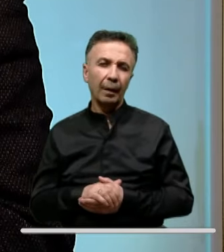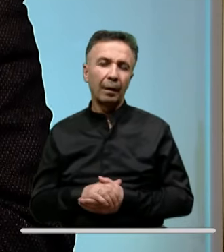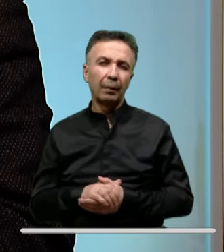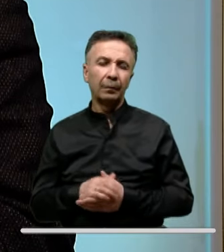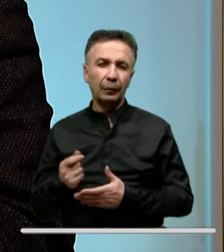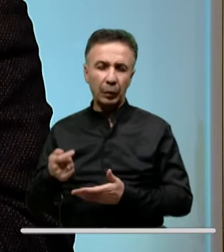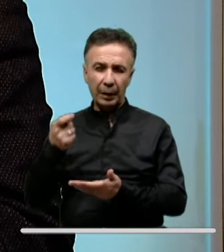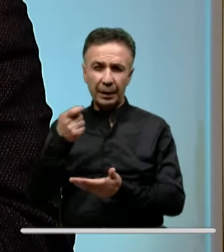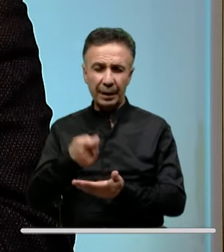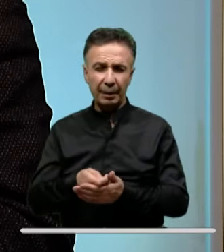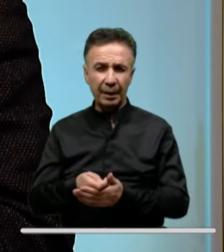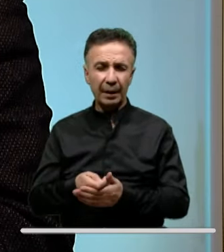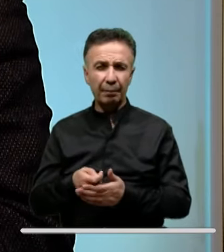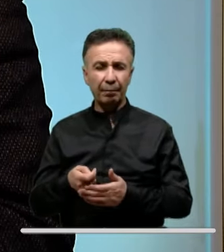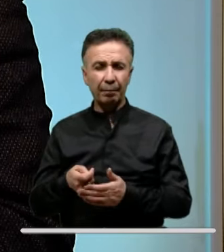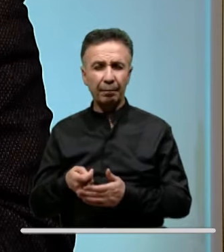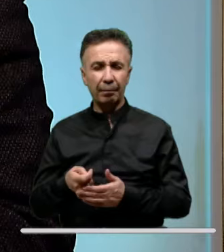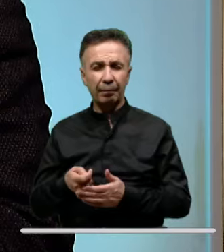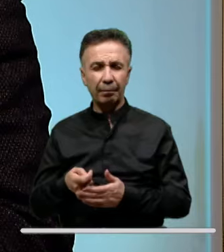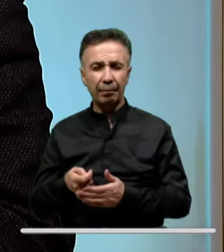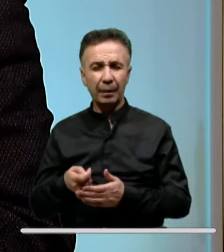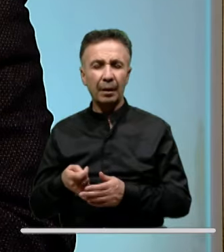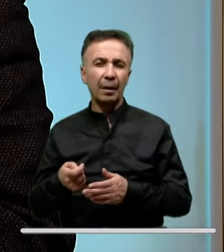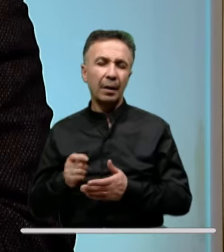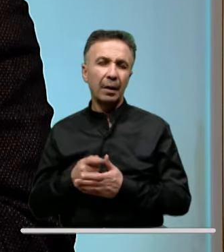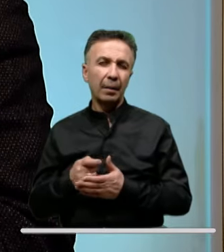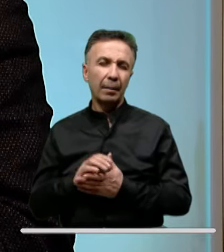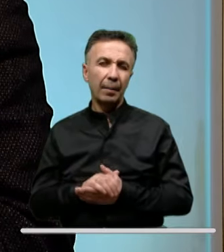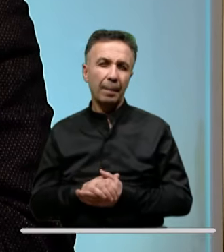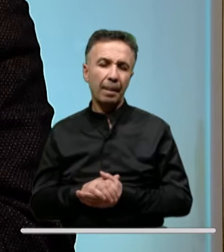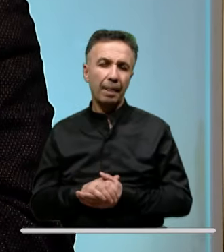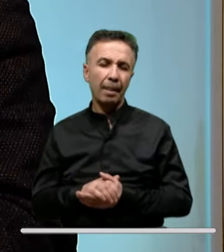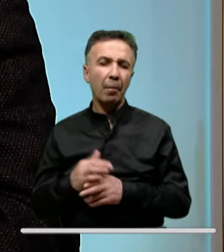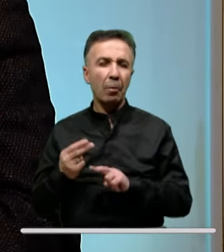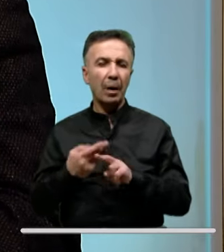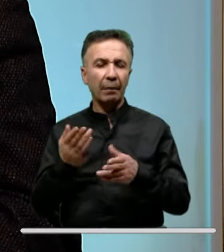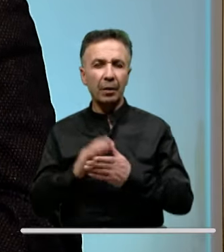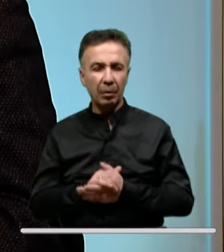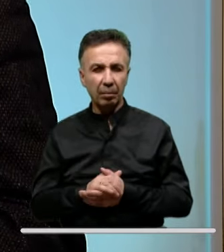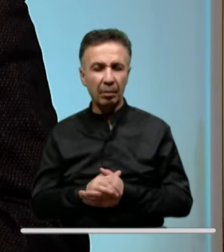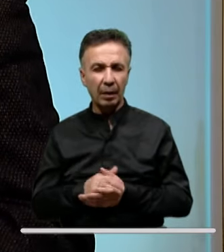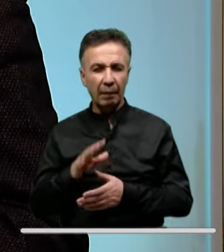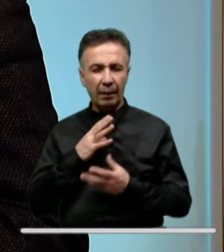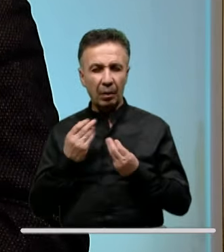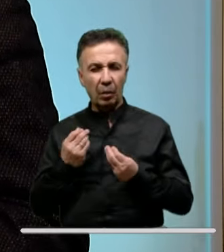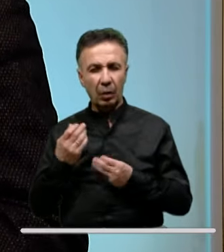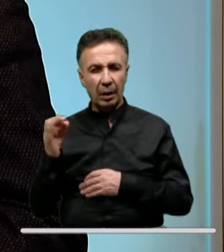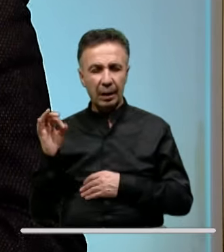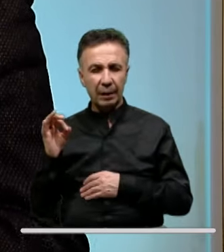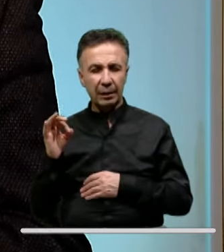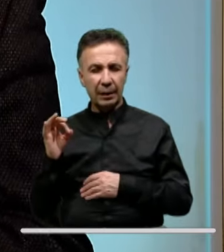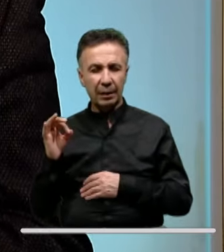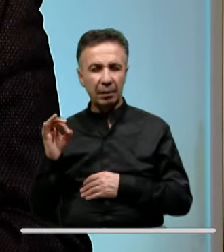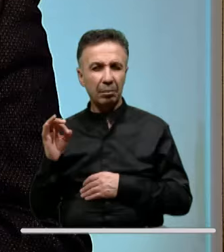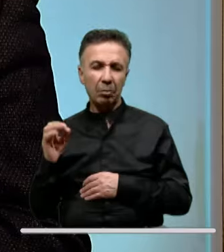ödeyeceği mehir bir peşindir. Biz de muaccel diyoruz. Bir de müecceli vardır. Yani mesela ne olacak? Var olan takıları taktık. Bu